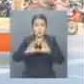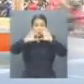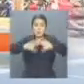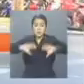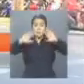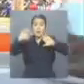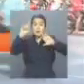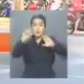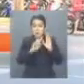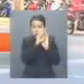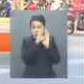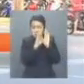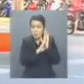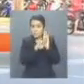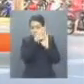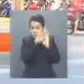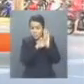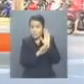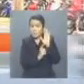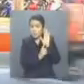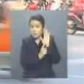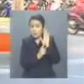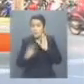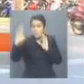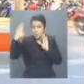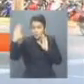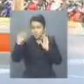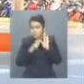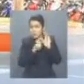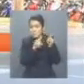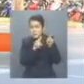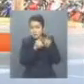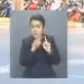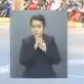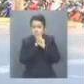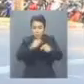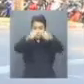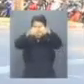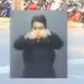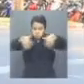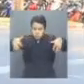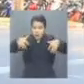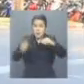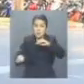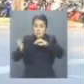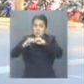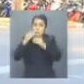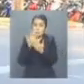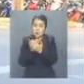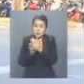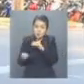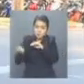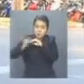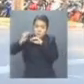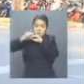ฎว่าทุกบริษัทเนี่ยจะต้องมีโครงสร้างค่าจ้างปรับเงินเดือนประจำปีให้กับคนงานเพราะนั้นมันจะตั